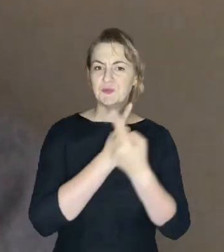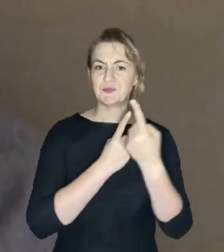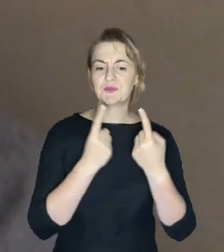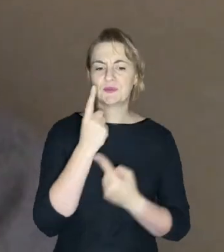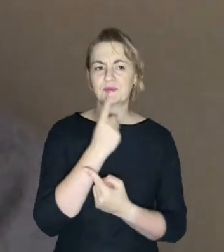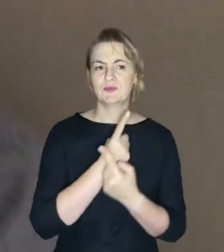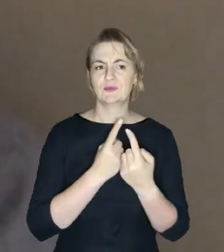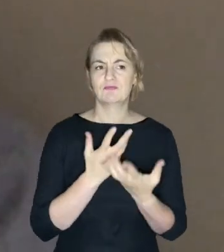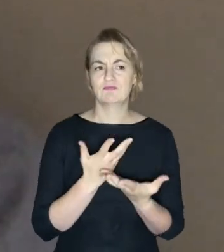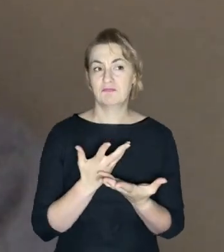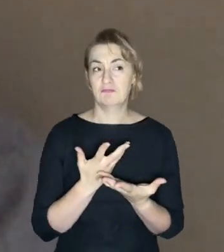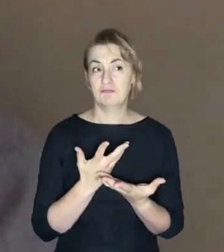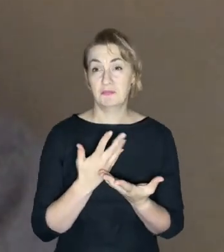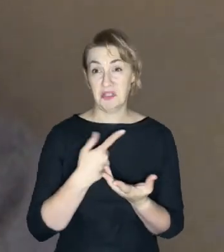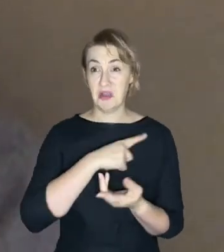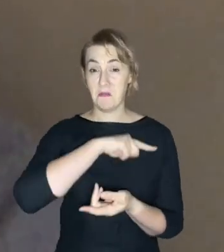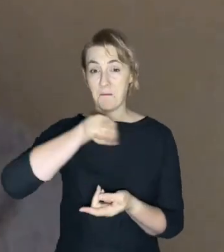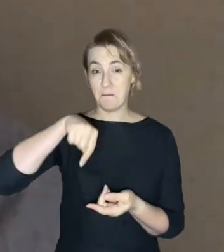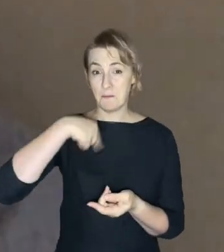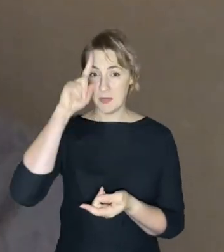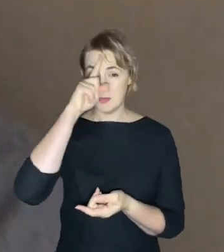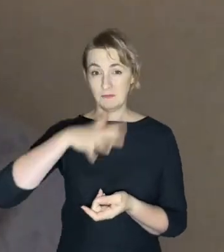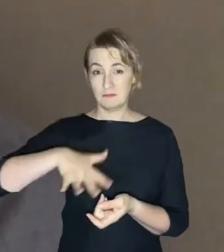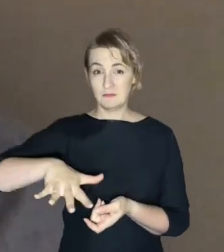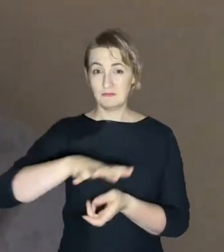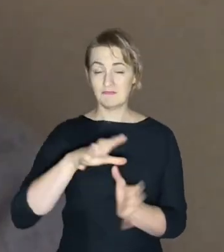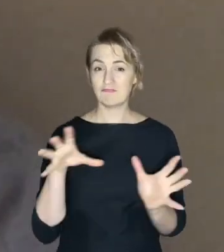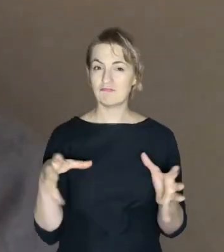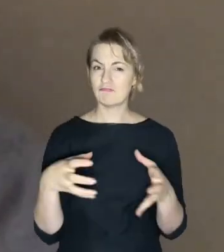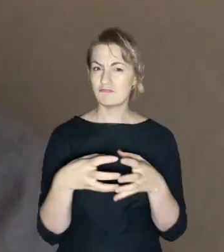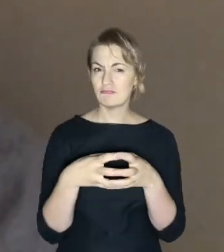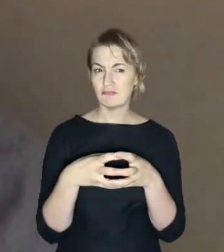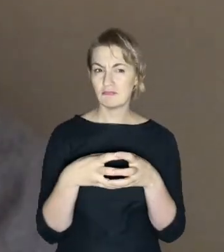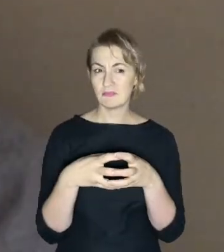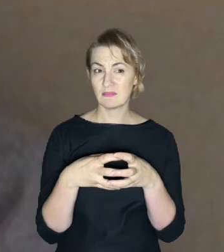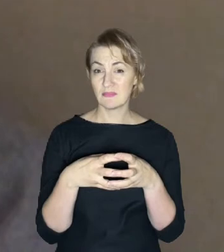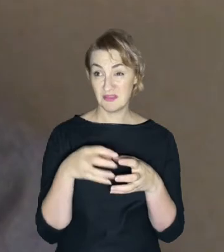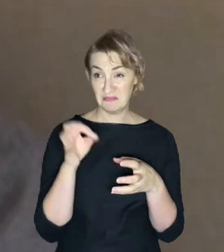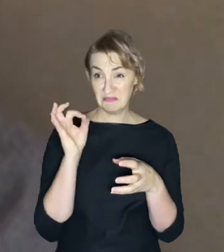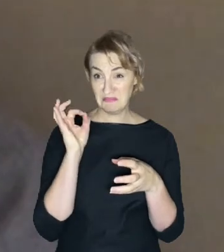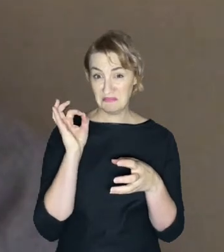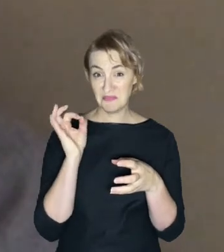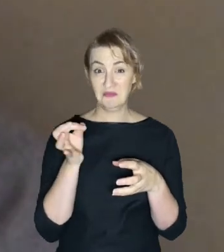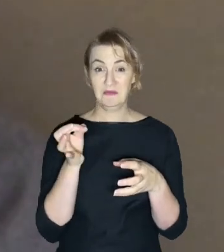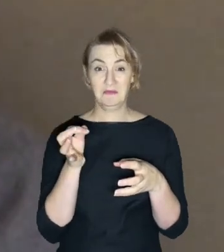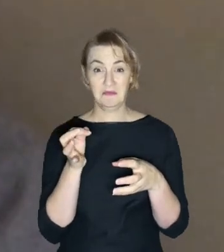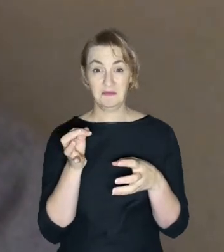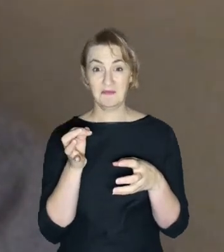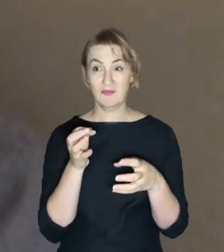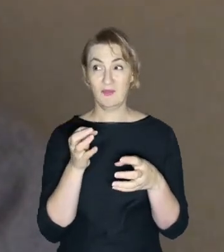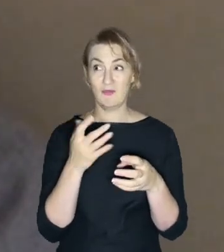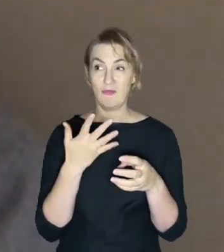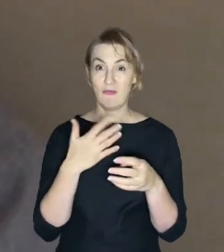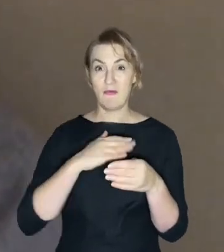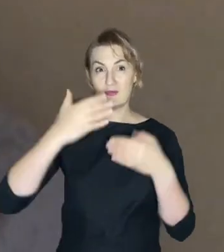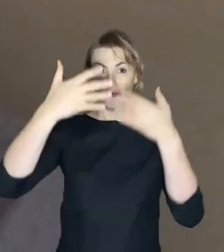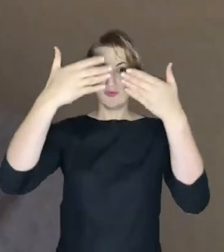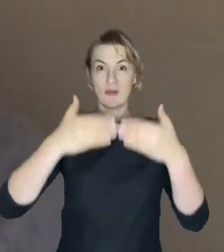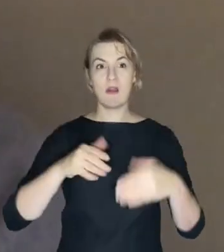nie, czy jako zbiorowość ludzka myśmy aby na pewno przystawili drabinę do dobrej ściany,